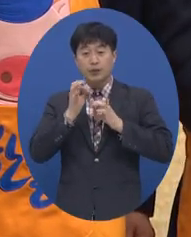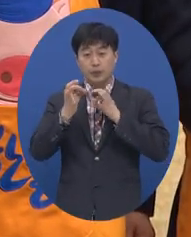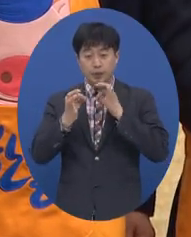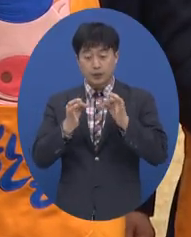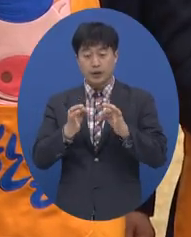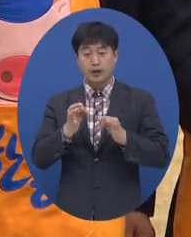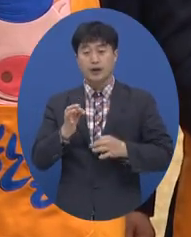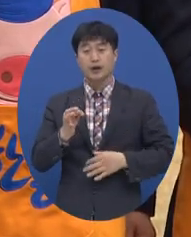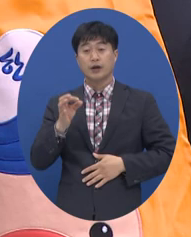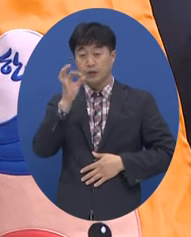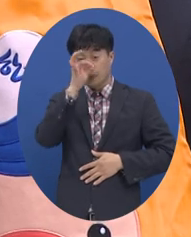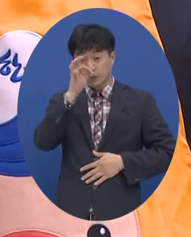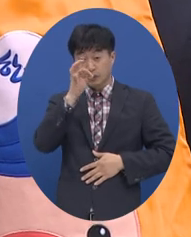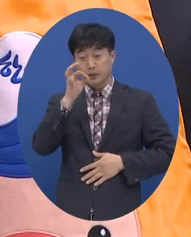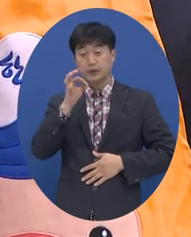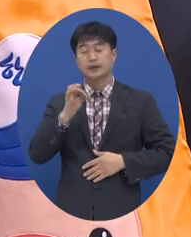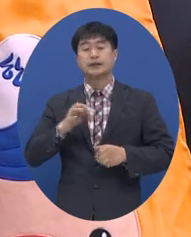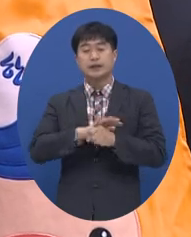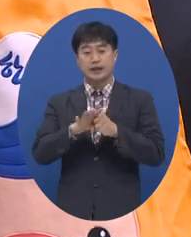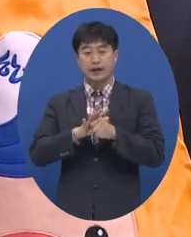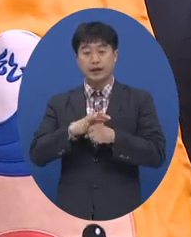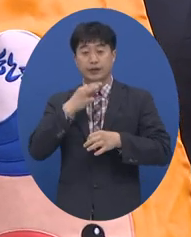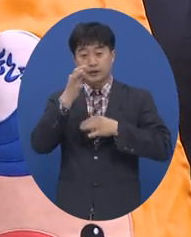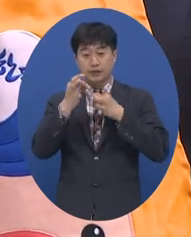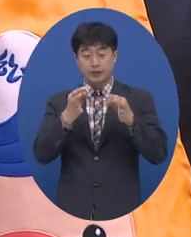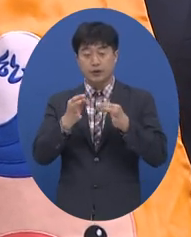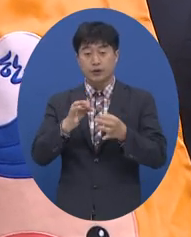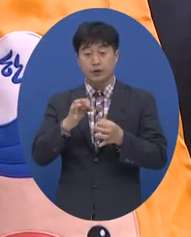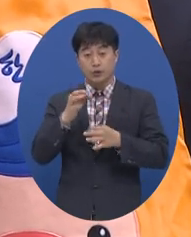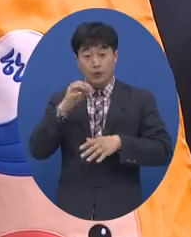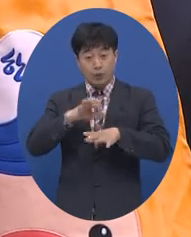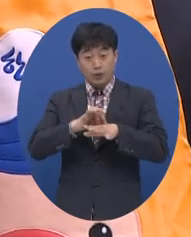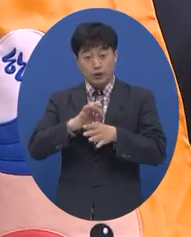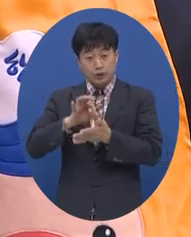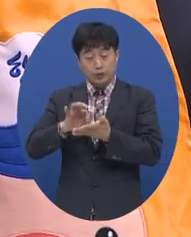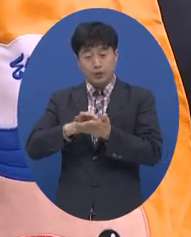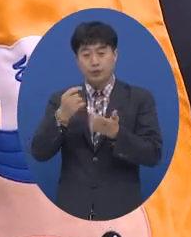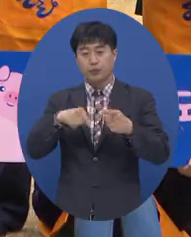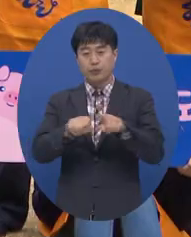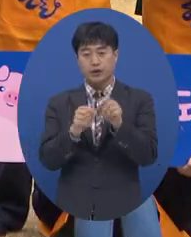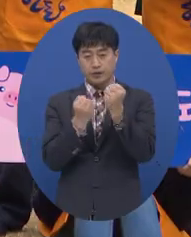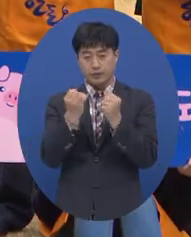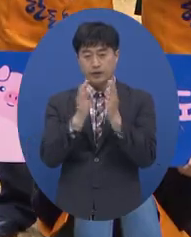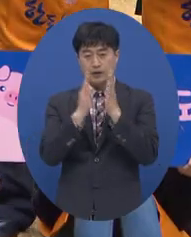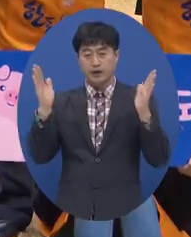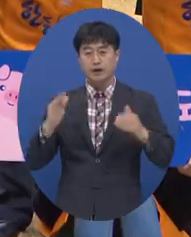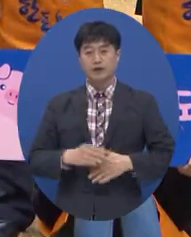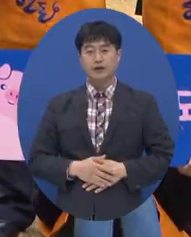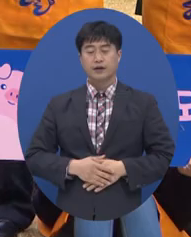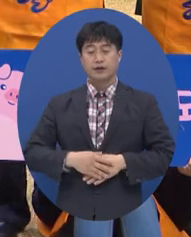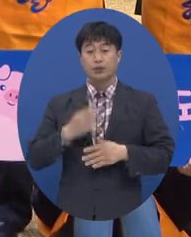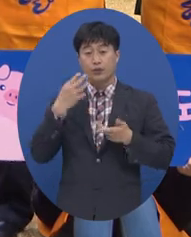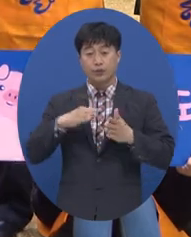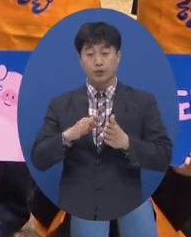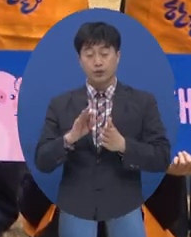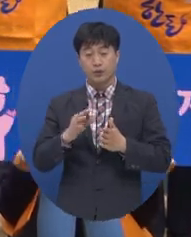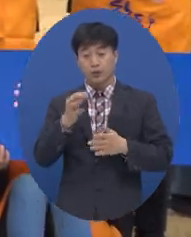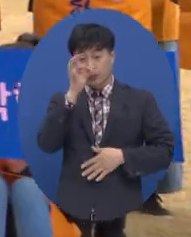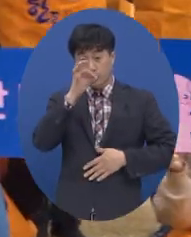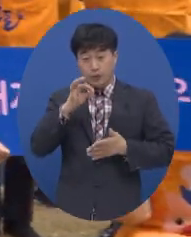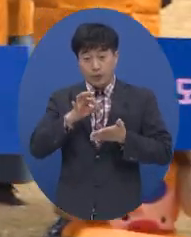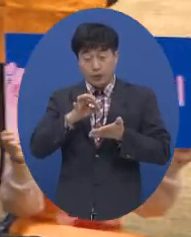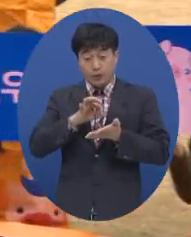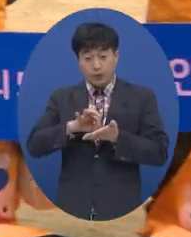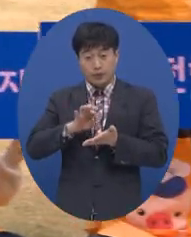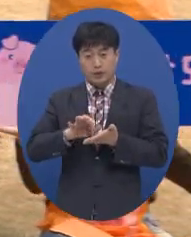한돈 사랑을 외치며 적극적으로 돼지고기 소비 촉진을 위한 캠페인 활동을 벌였습니다. 경기도는 돼지고기 소비 촉진 홍보